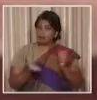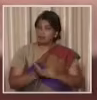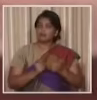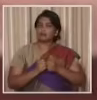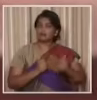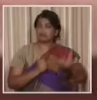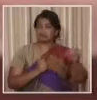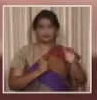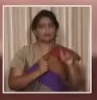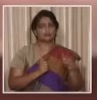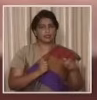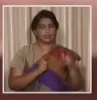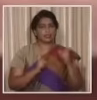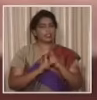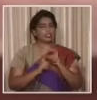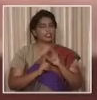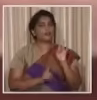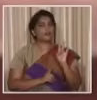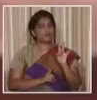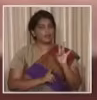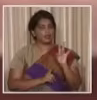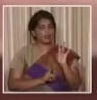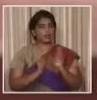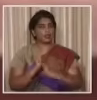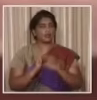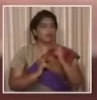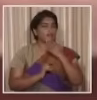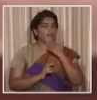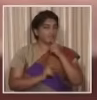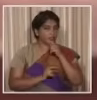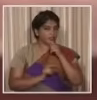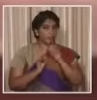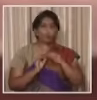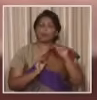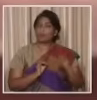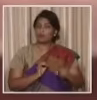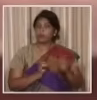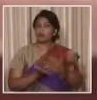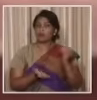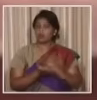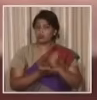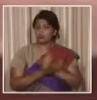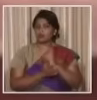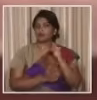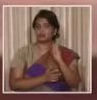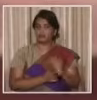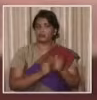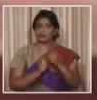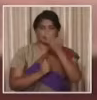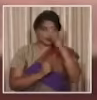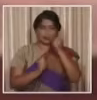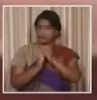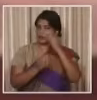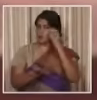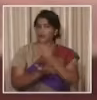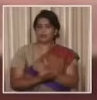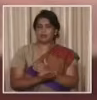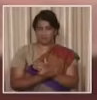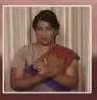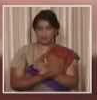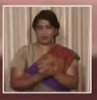කරගෙන යන නිසා දෙසැම්බර් 25 වෙනිදා ජාතික ජල ප්‍රවාහන ජල සම්පාදන මණ්ඩලය නැවත ලිපියක් නිකුත් කරනවා මේක කරුණාකරලා අත්හිටවන්න කියලා. මම